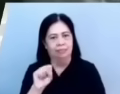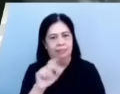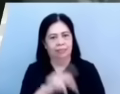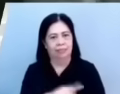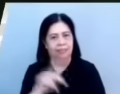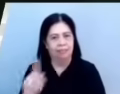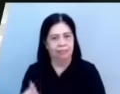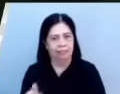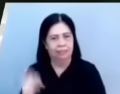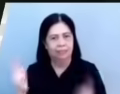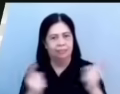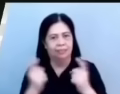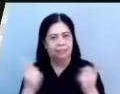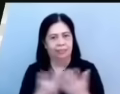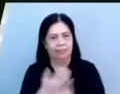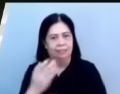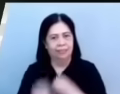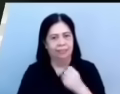selebrasyon ng bagong taon.